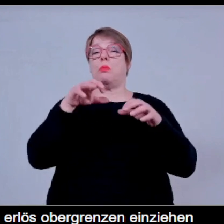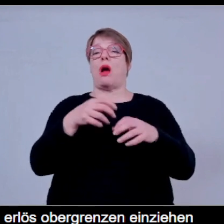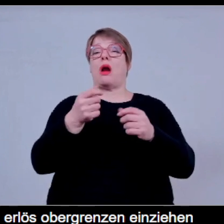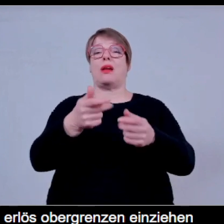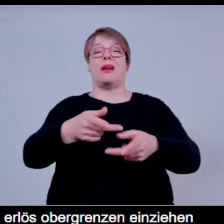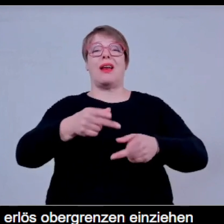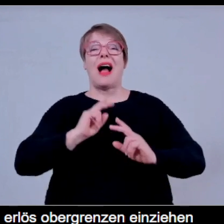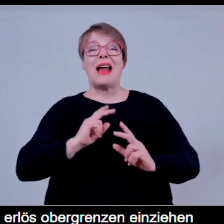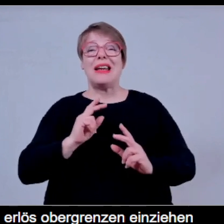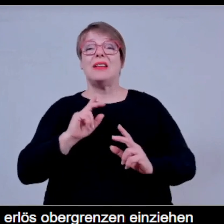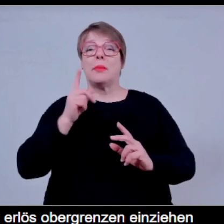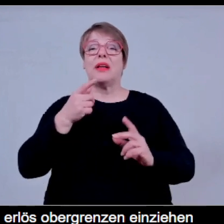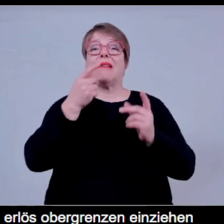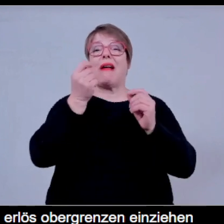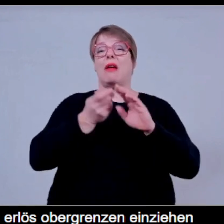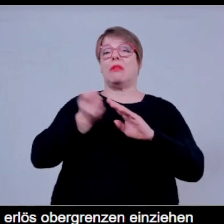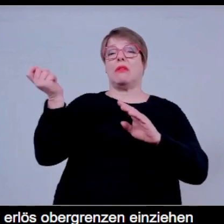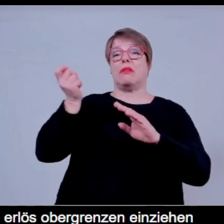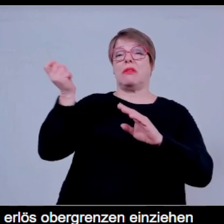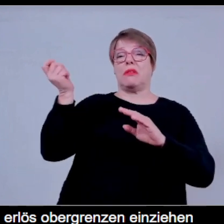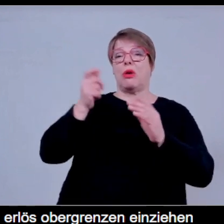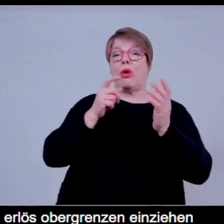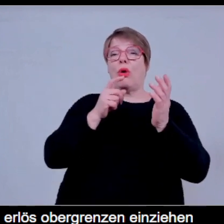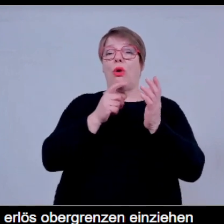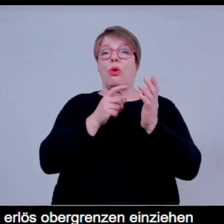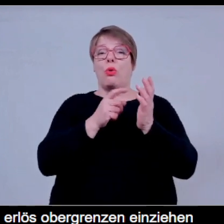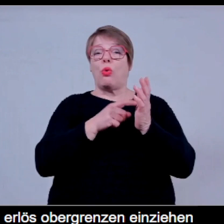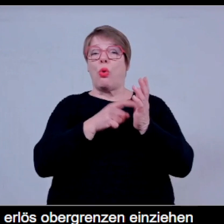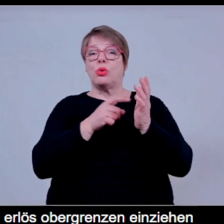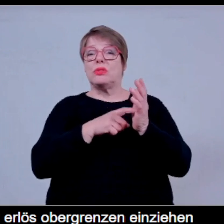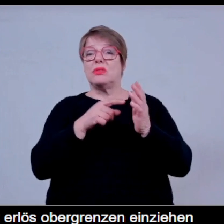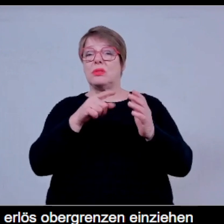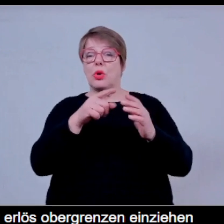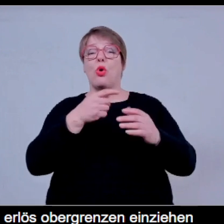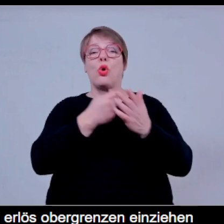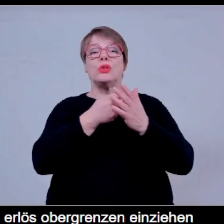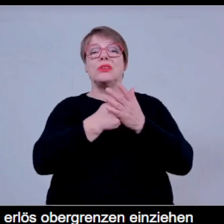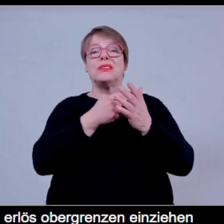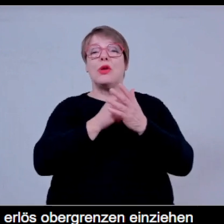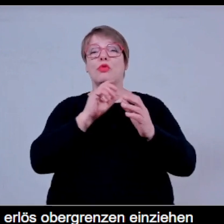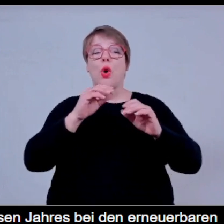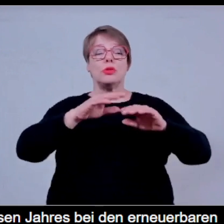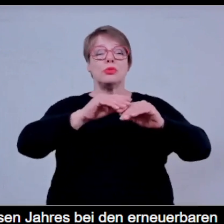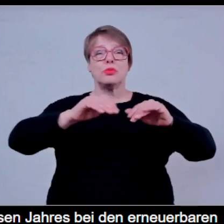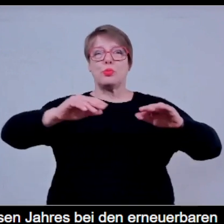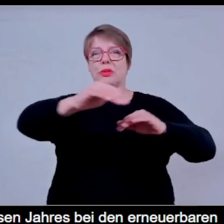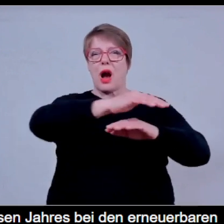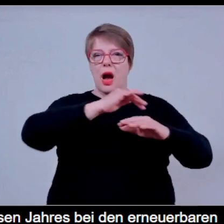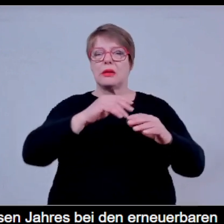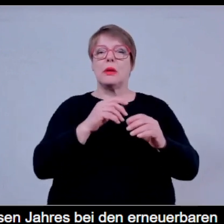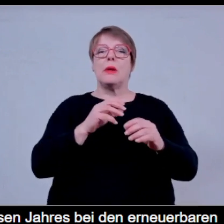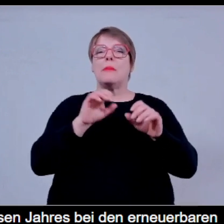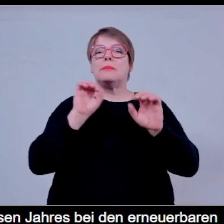es 1. Dezember und wahrscheinlich bis Ende nächsten Jahres, wobei Brüssel nur sagt, von Dezember 2022